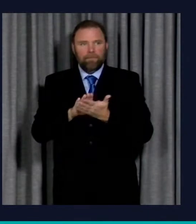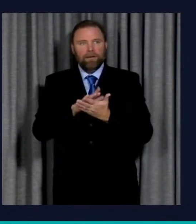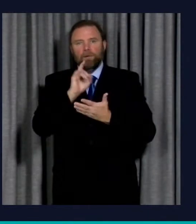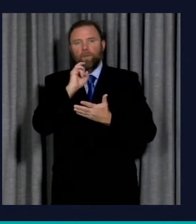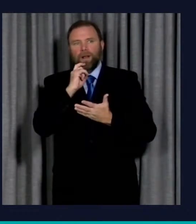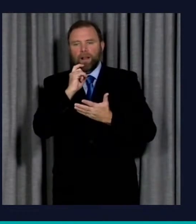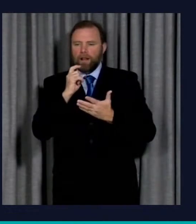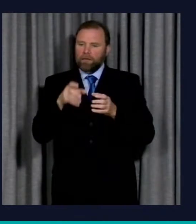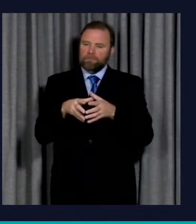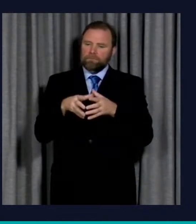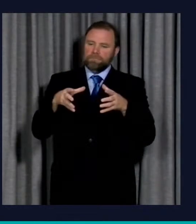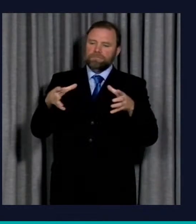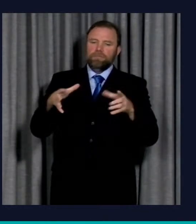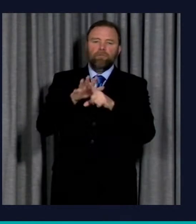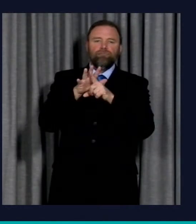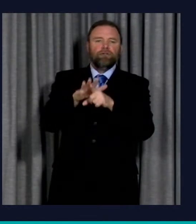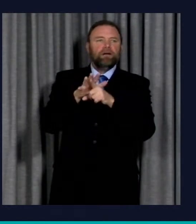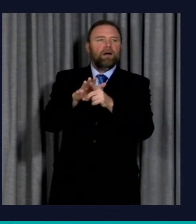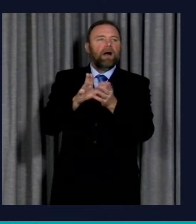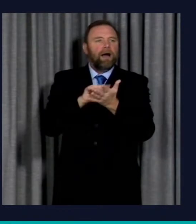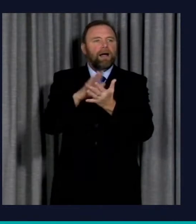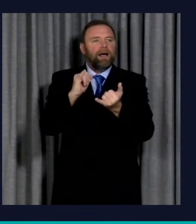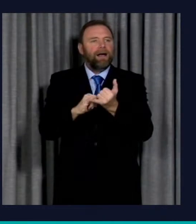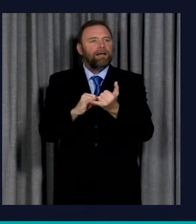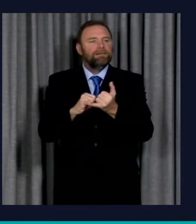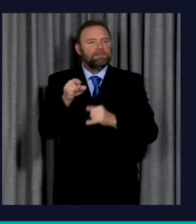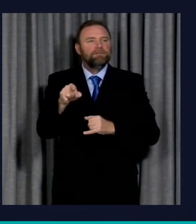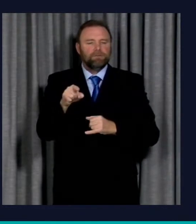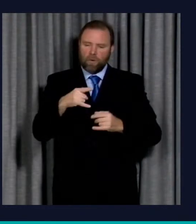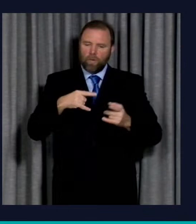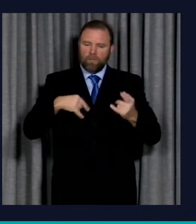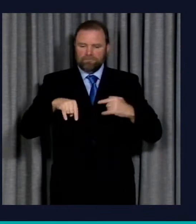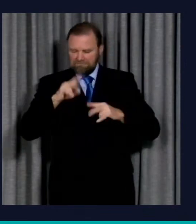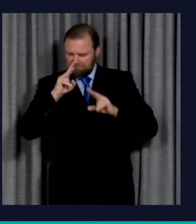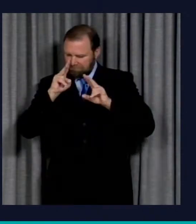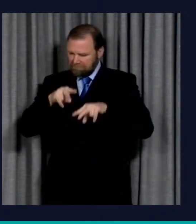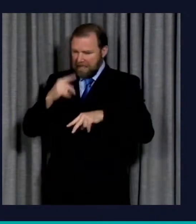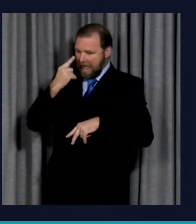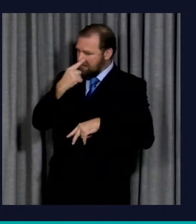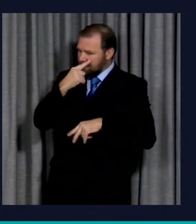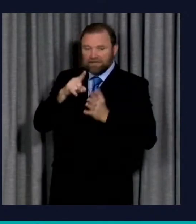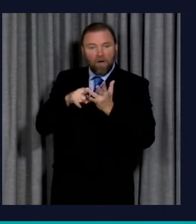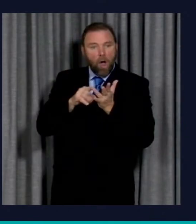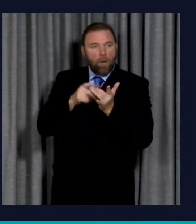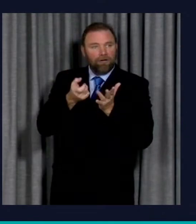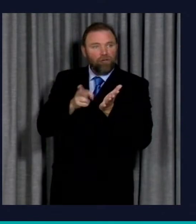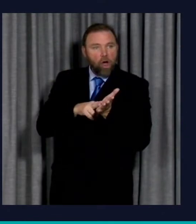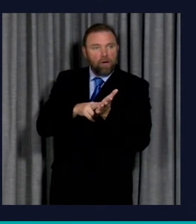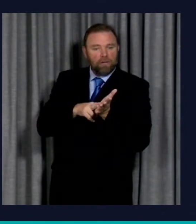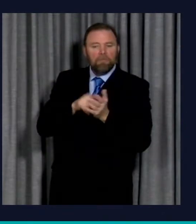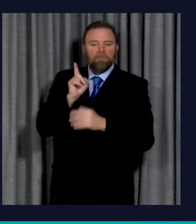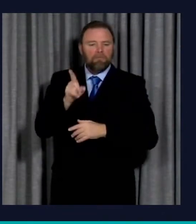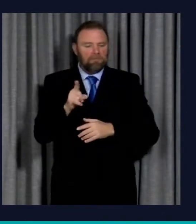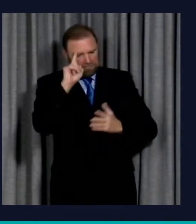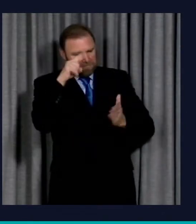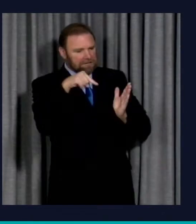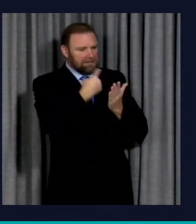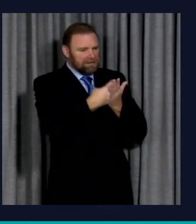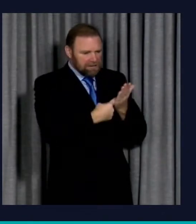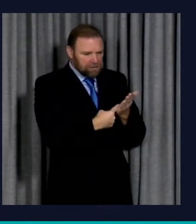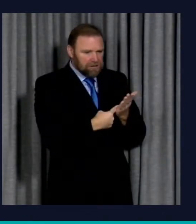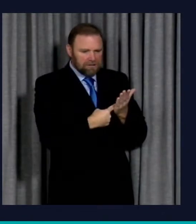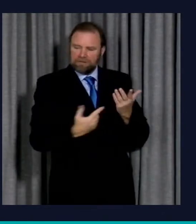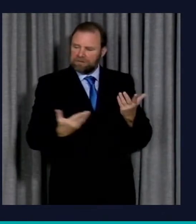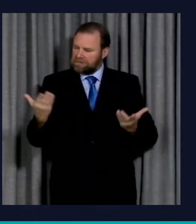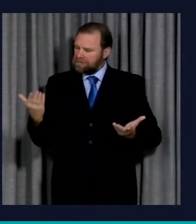gyda'r amrywiolyn Omicron. Mae hwnna'n mynd i cael effaith ar y nifer o bobl sy'n gallu bod yn y